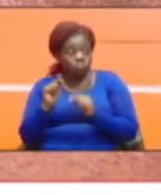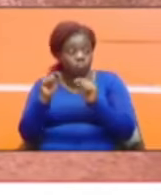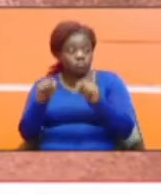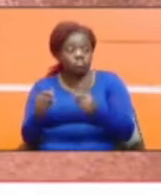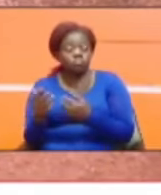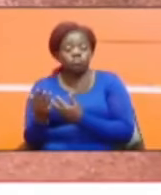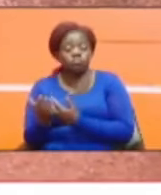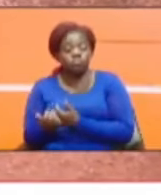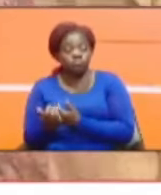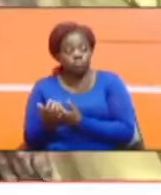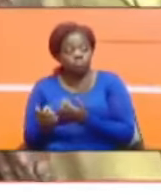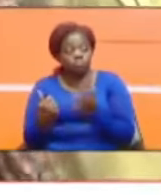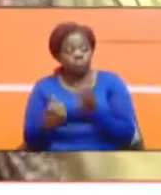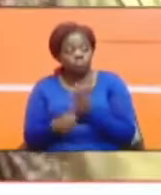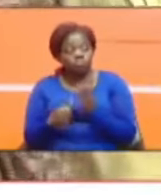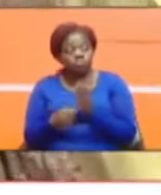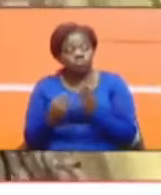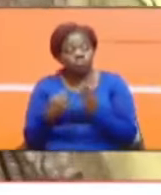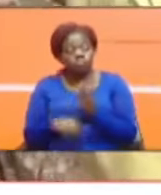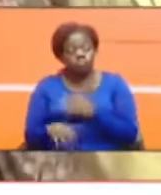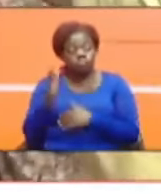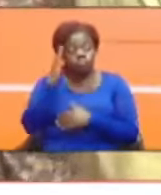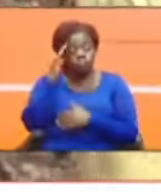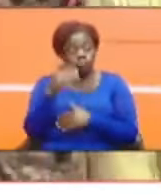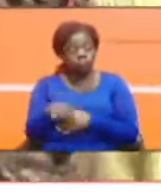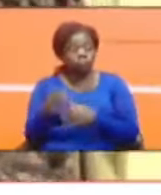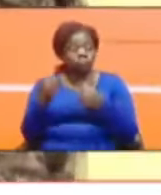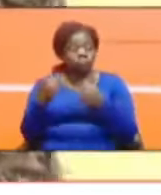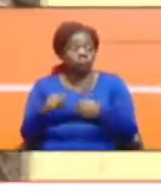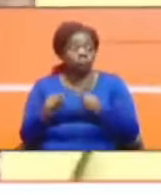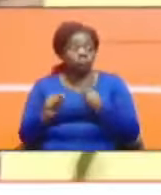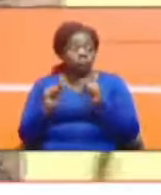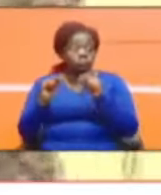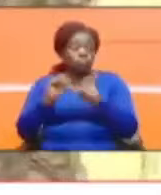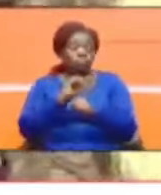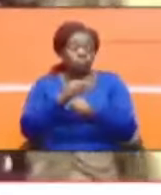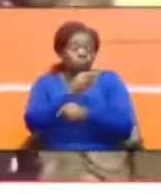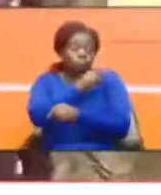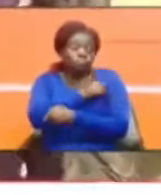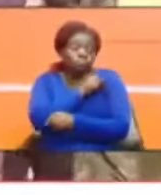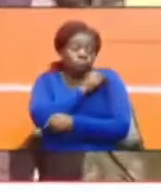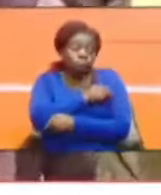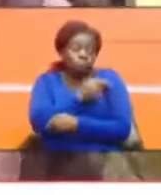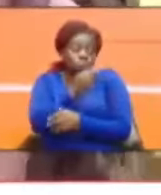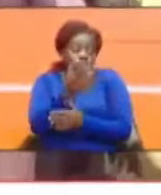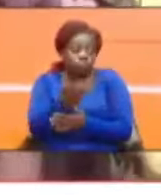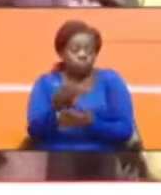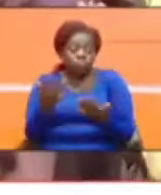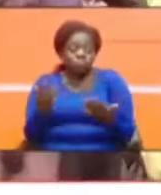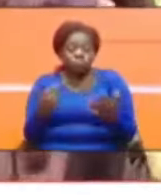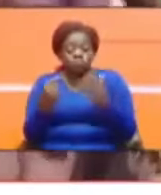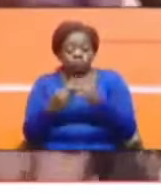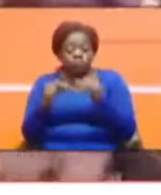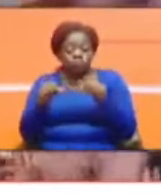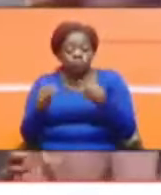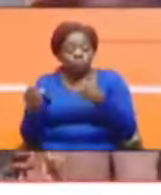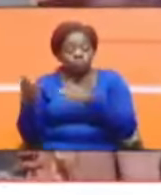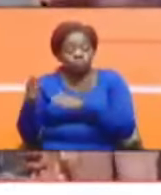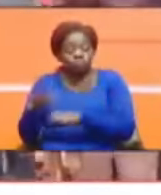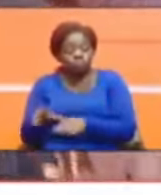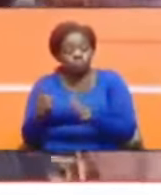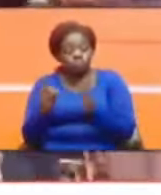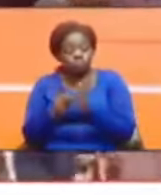Nga kulinze. Buzibuchi. Kitegere kiseranti ya baboda boda badusizo mchalo na mduwa ire nsambia. Nga leva leva jafiri denga